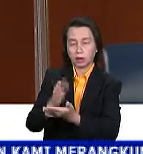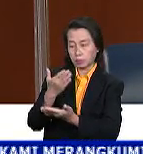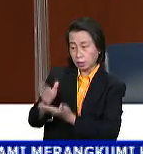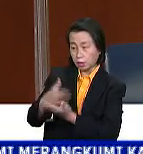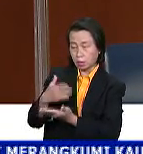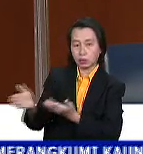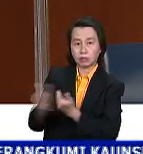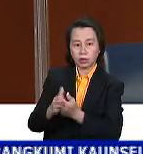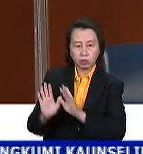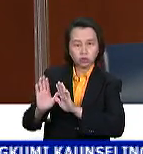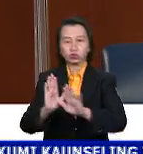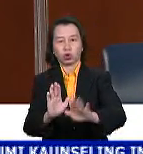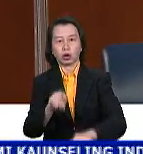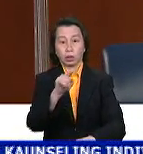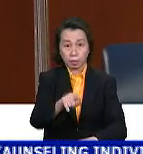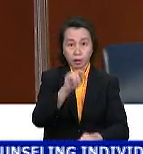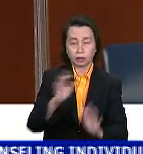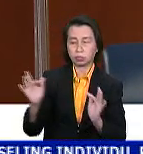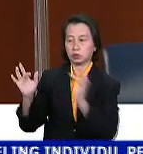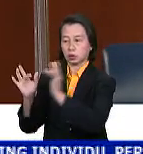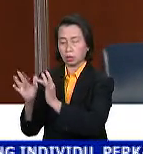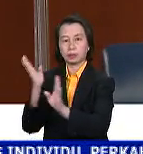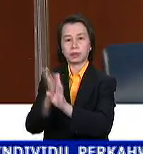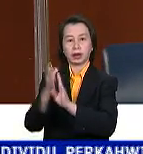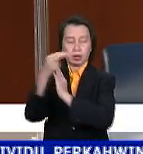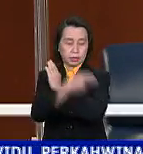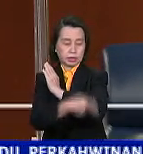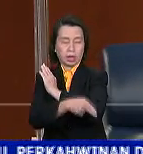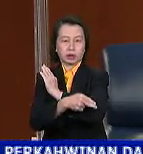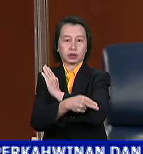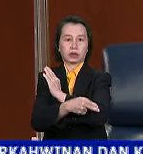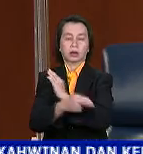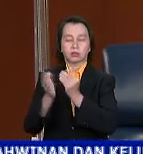balik pinjaman ditolak, mereka boleh menghubungi Bank Negara Malaysia secara terus